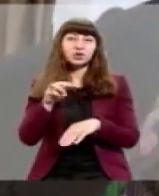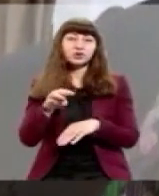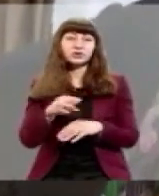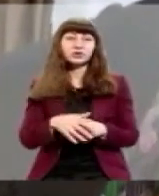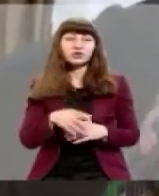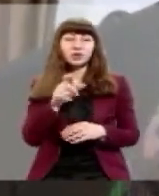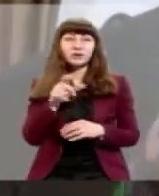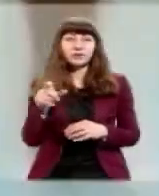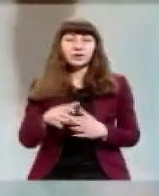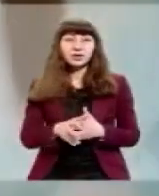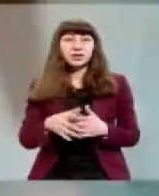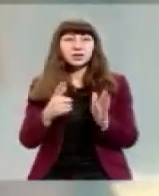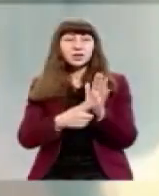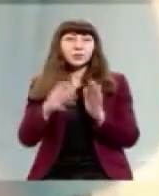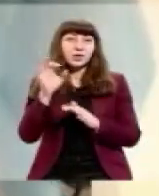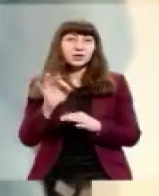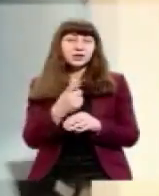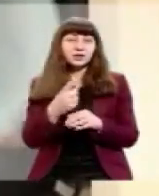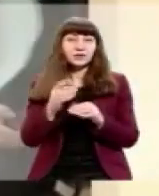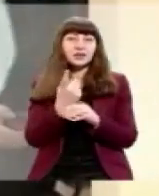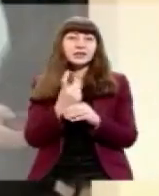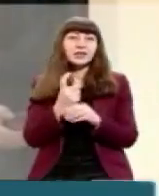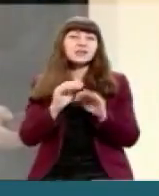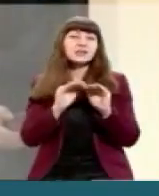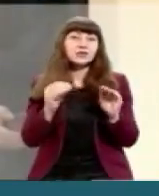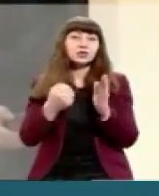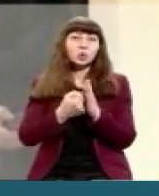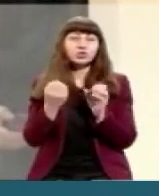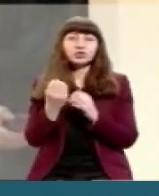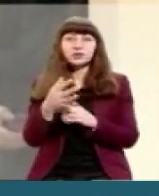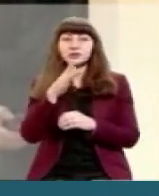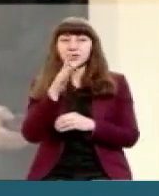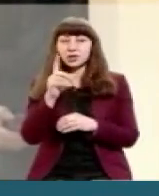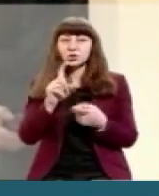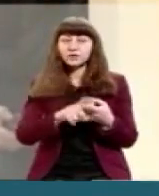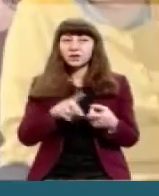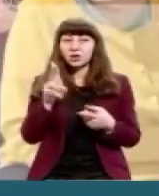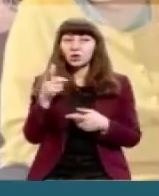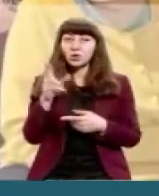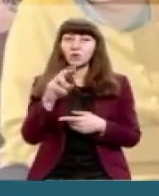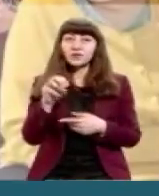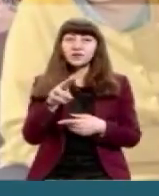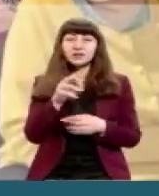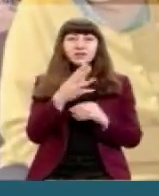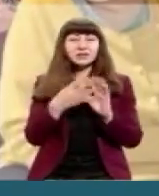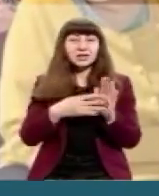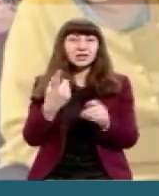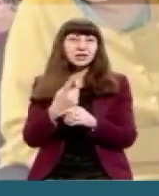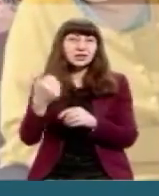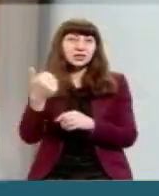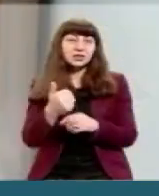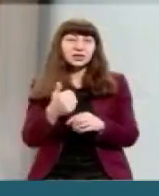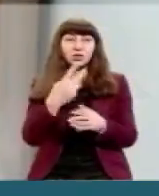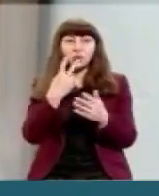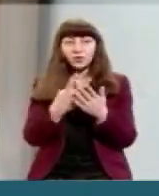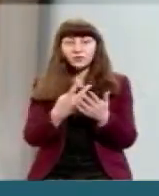долю заболевших, то есть 70%, составляют дети до 14 лет. Что касается COVID-19, то в регионе на этой неделе